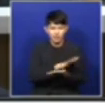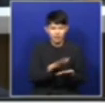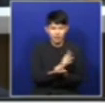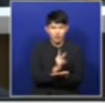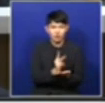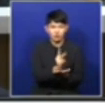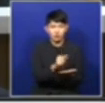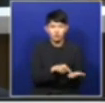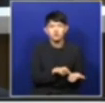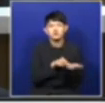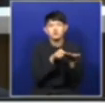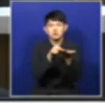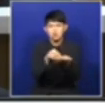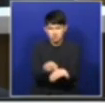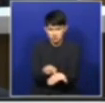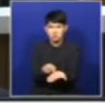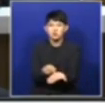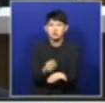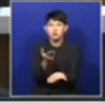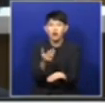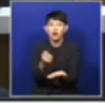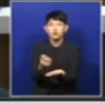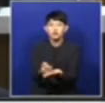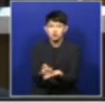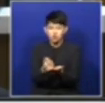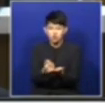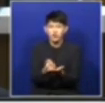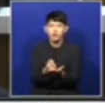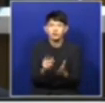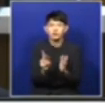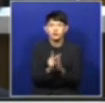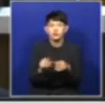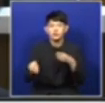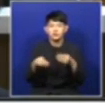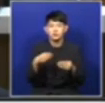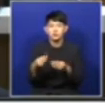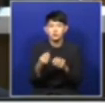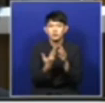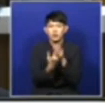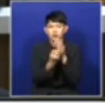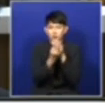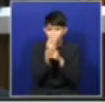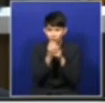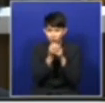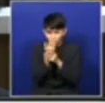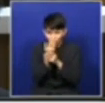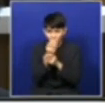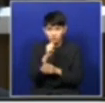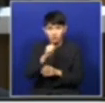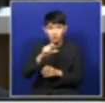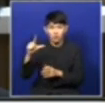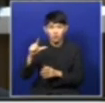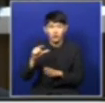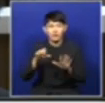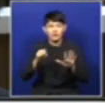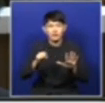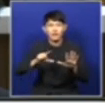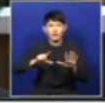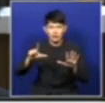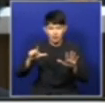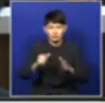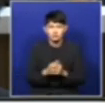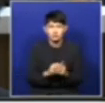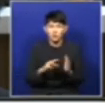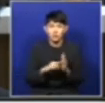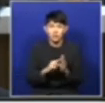ของลูกค้าในการขอการสนับสนุนมาตรการผ่อนปลนดอกเบี้ยอัตราดอกเบี้ยซอฟโลน 500,000 ล้านนี้นั่นหมายความ